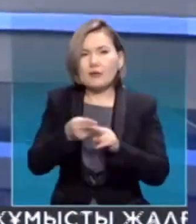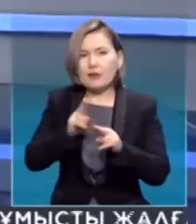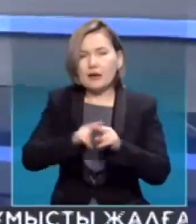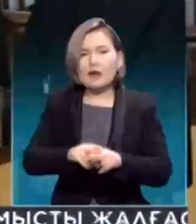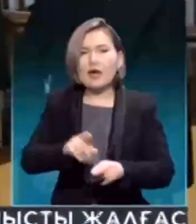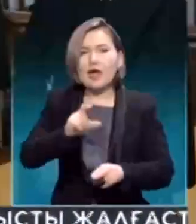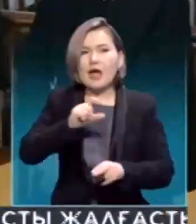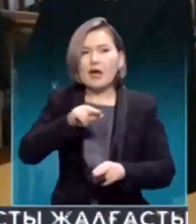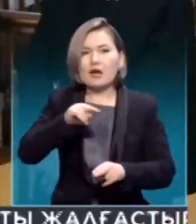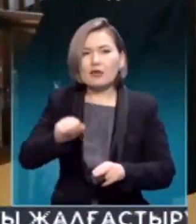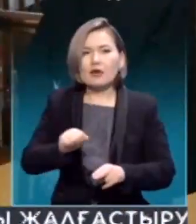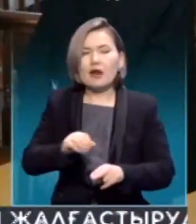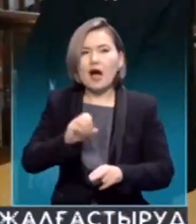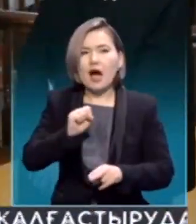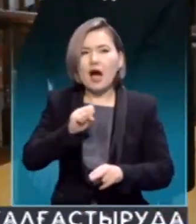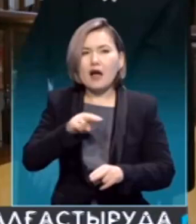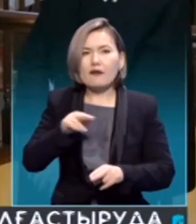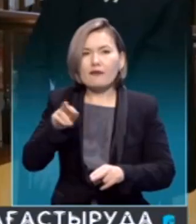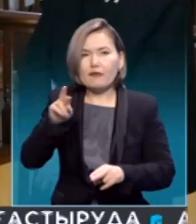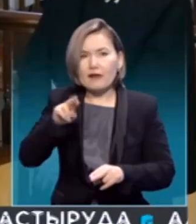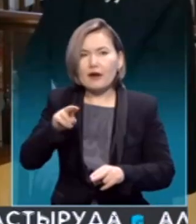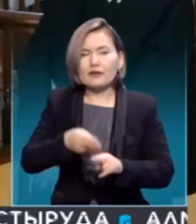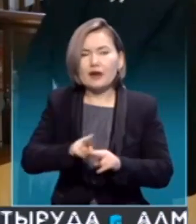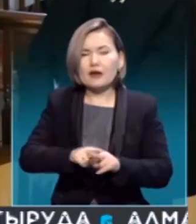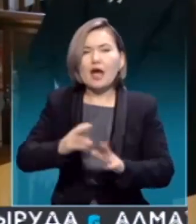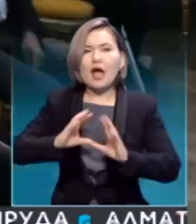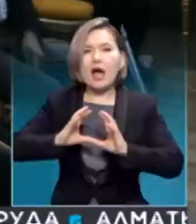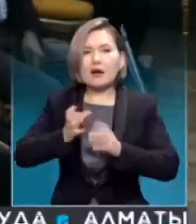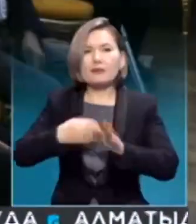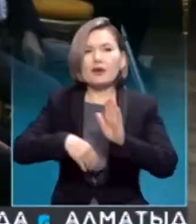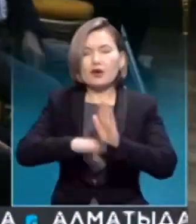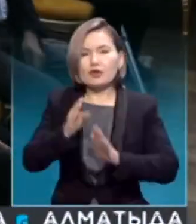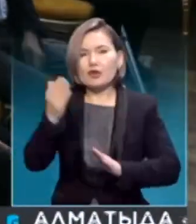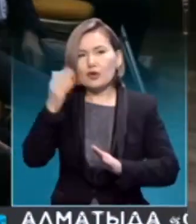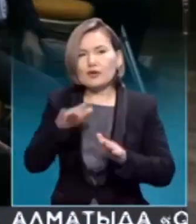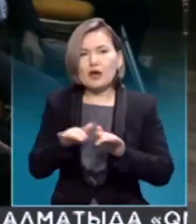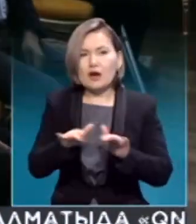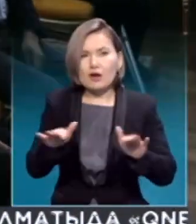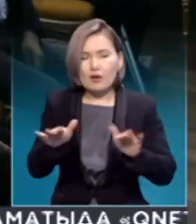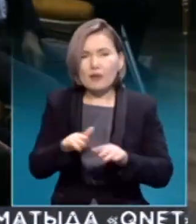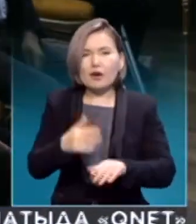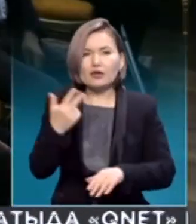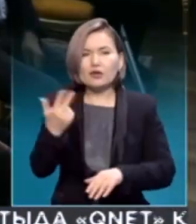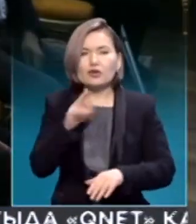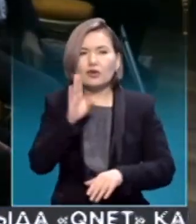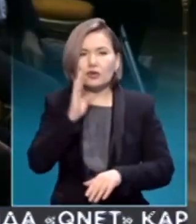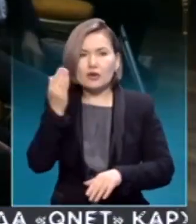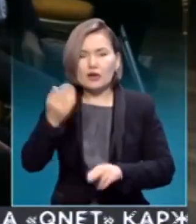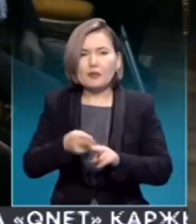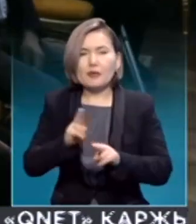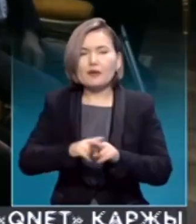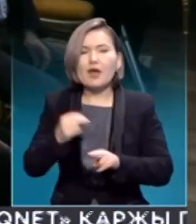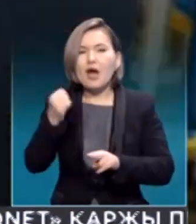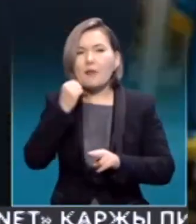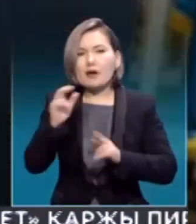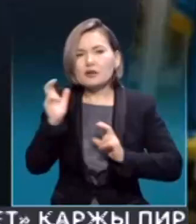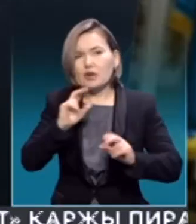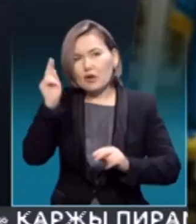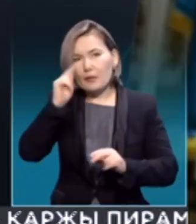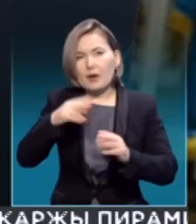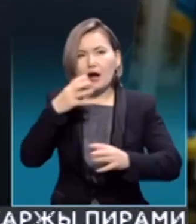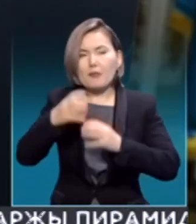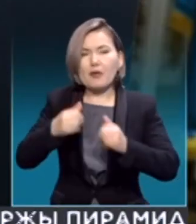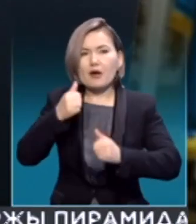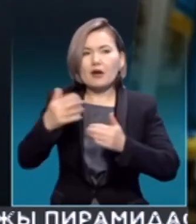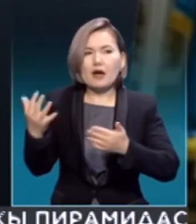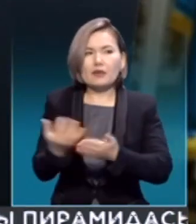Эльвира, Элеонора және Альфия Нақпековалар әлемдегі ең үздік фортепианалық триолардың бірі. Мәскеуде консерваторияда оқып, халықаралық